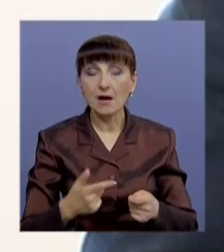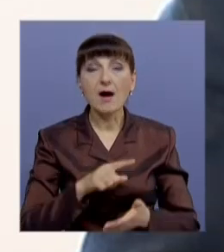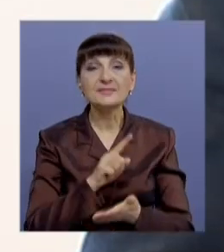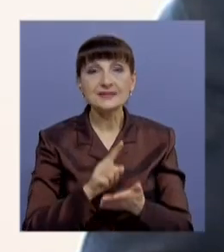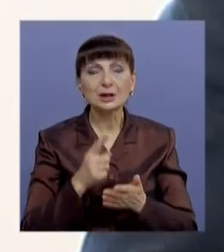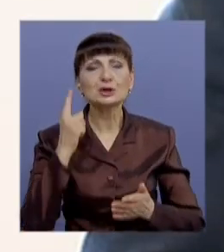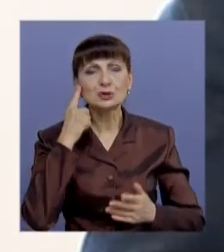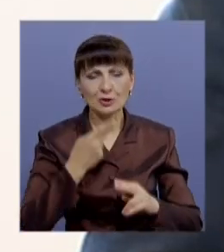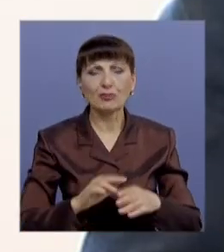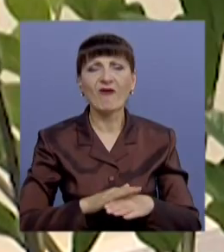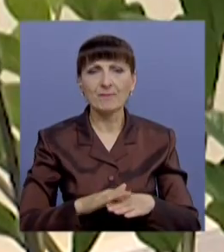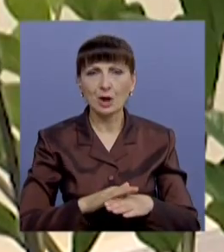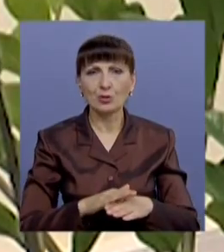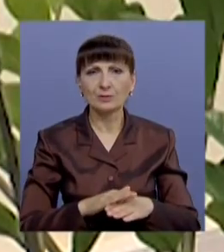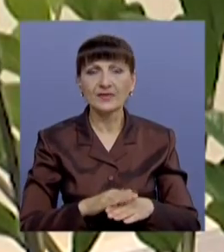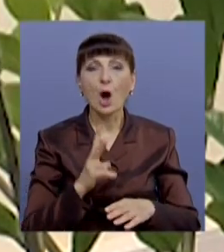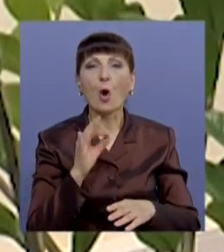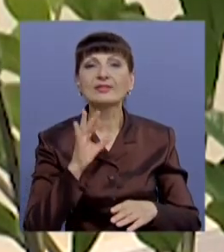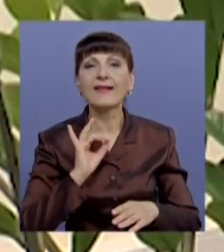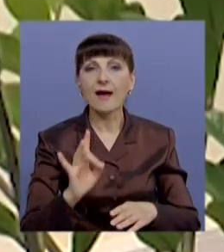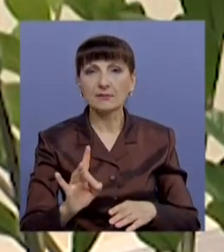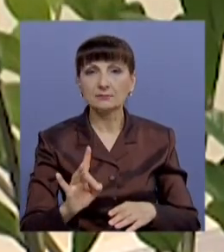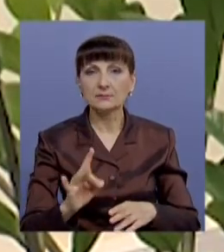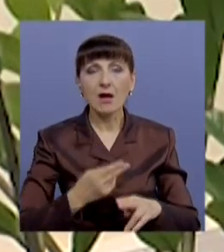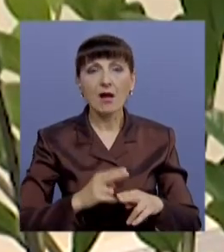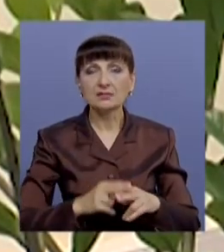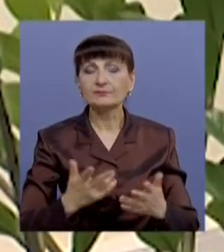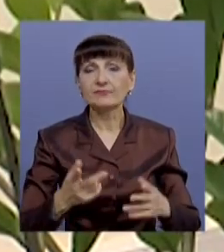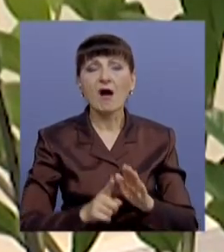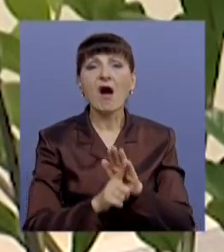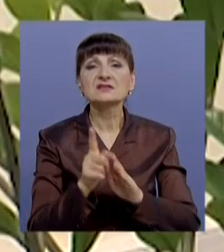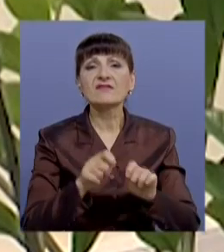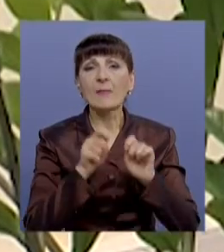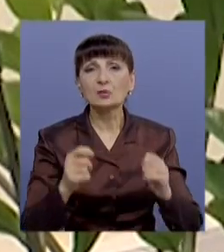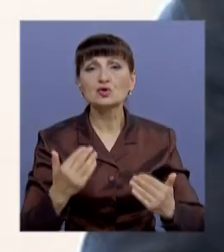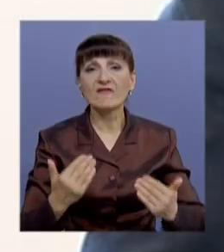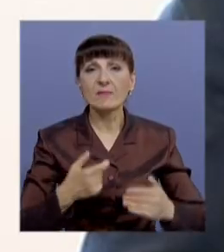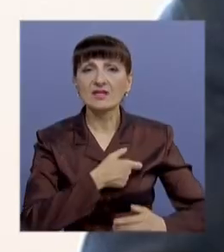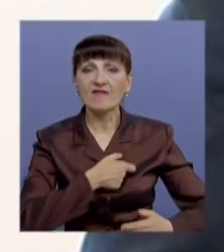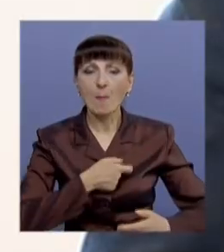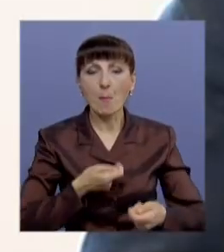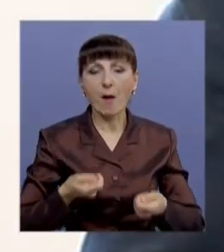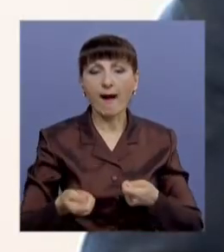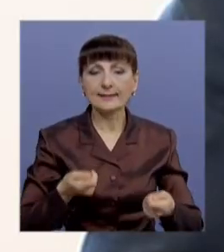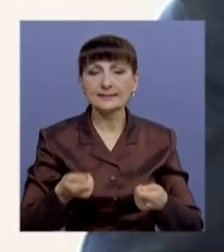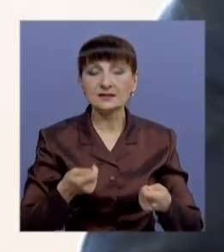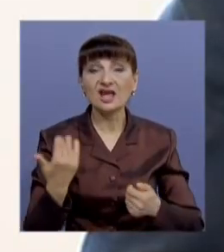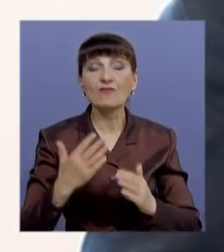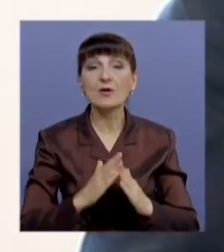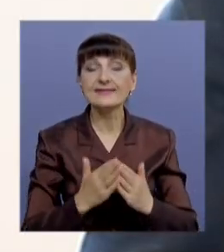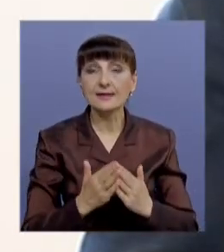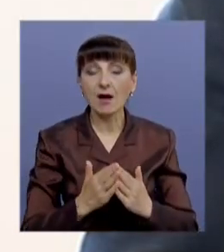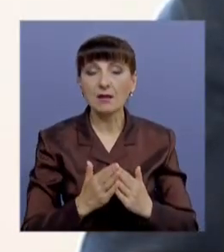обязательно слышали эту фамилию, потому что Котлер – это практически основоположник современного маркетинга. И его книга «Принципы маркетинга» –